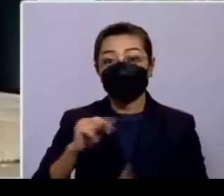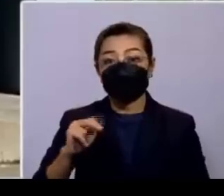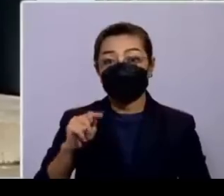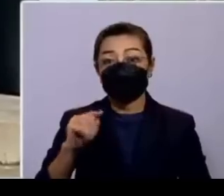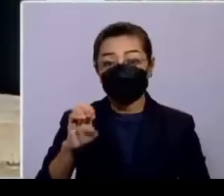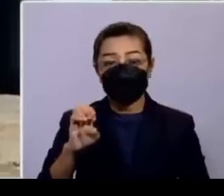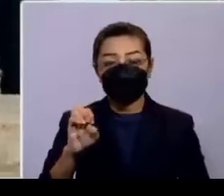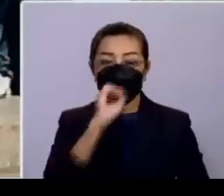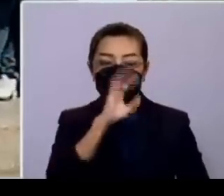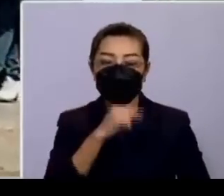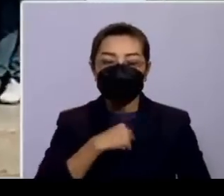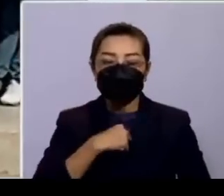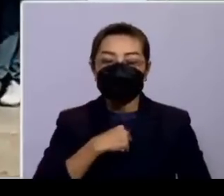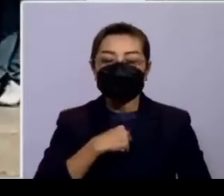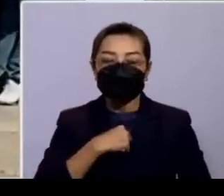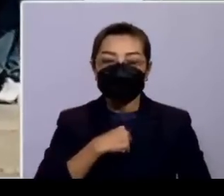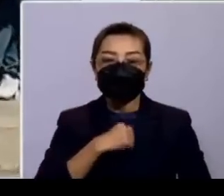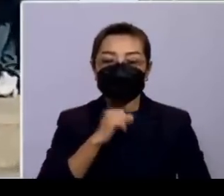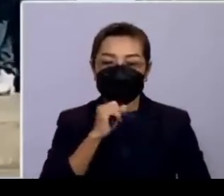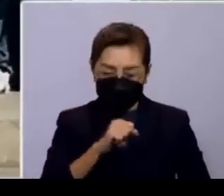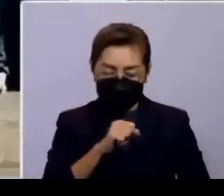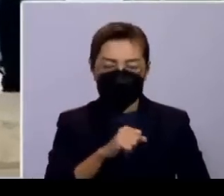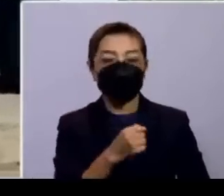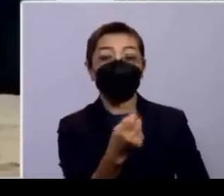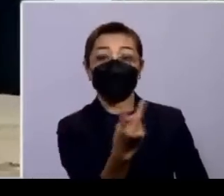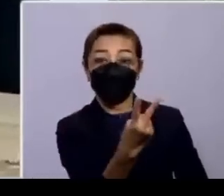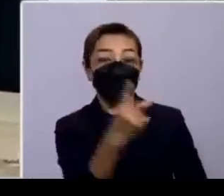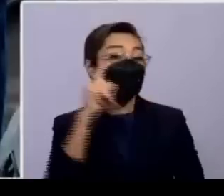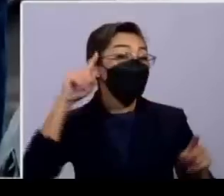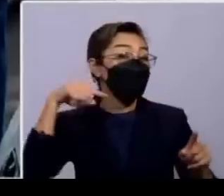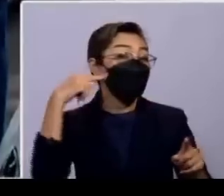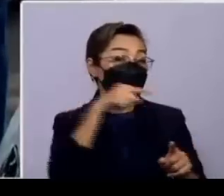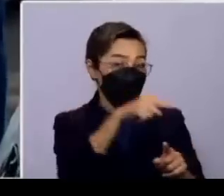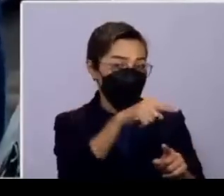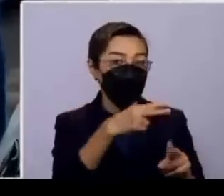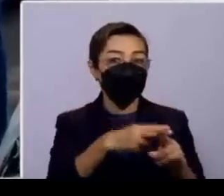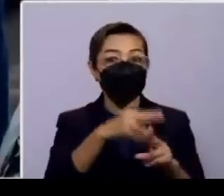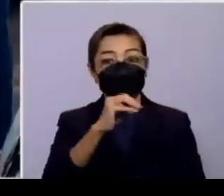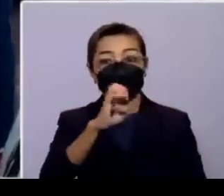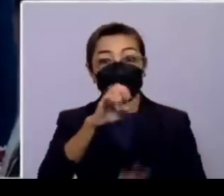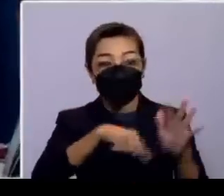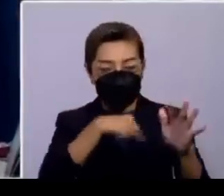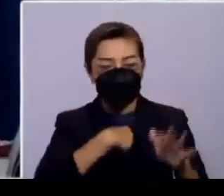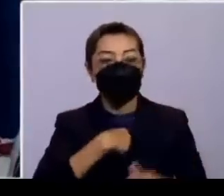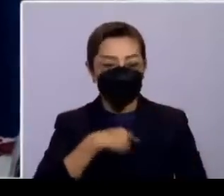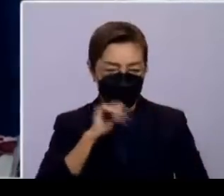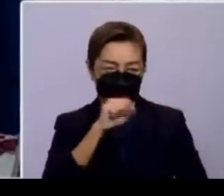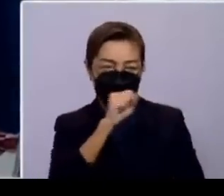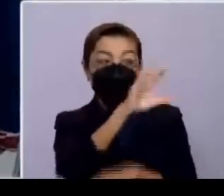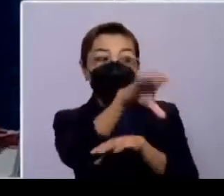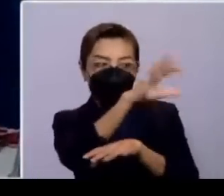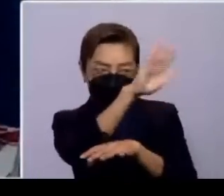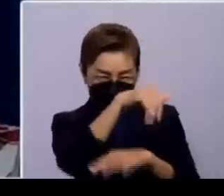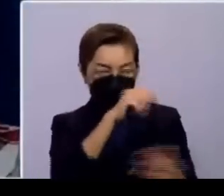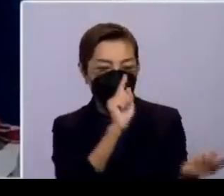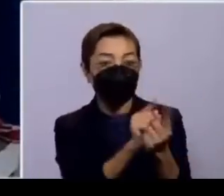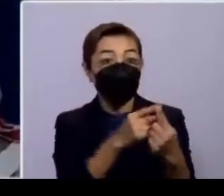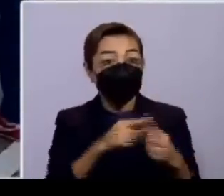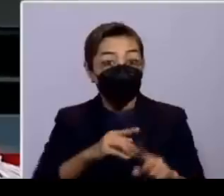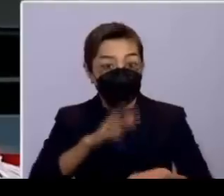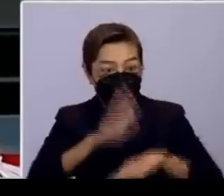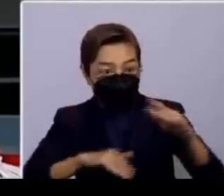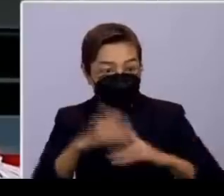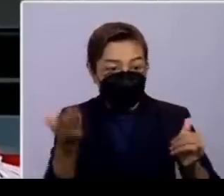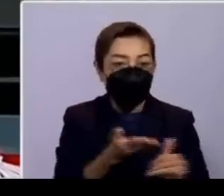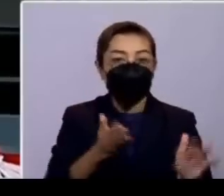ภาคเสธโดยรับว่าเป็นคนล่อลวงนางสาวพจนีย์หรือว่าล่างมี่ให้ออกมาหาจริงๆนะคะแต่ว่าเรื่องของการลงมือ